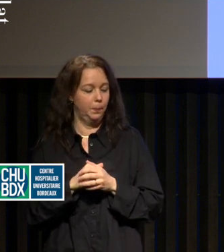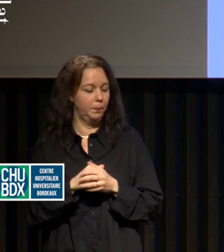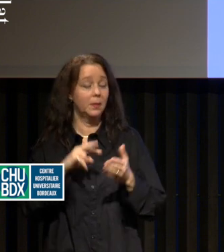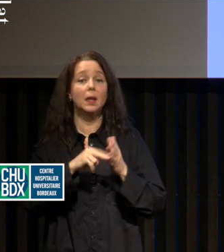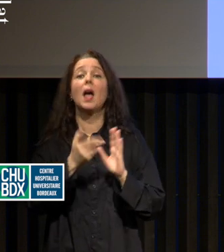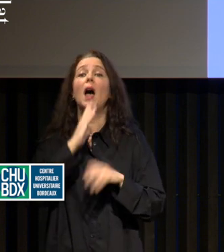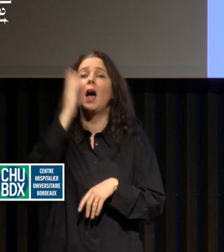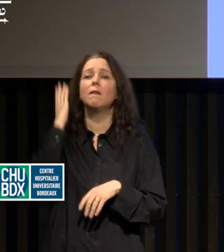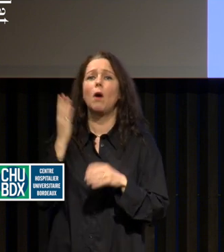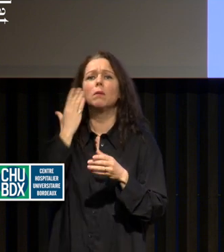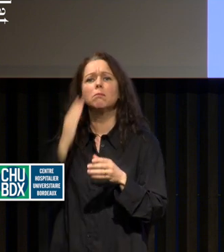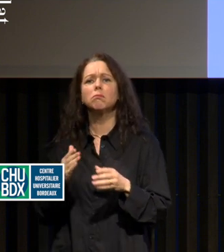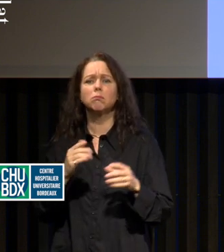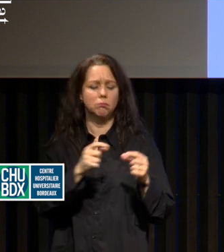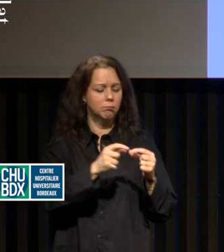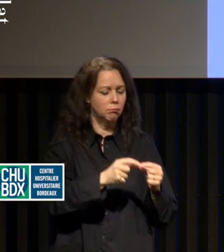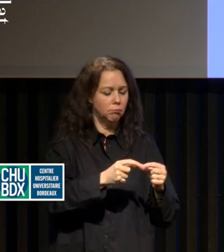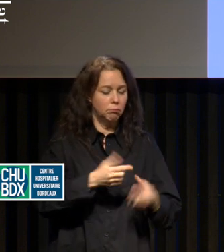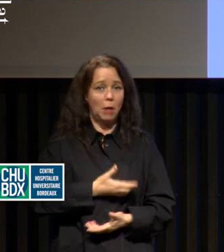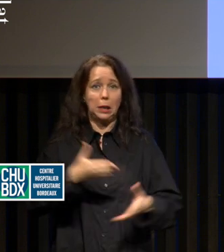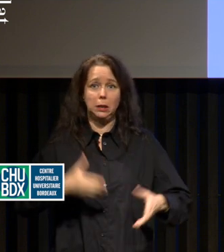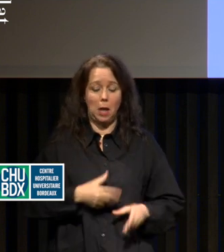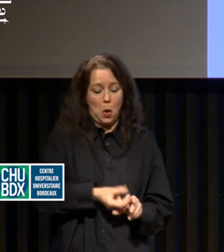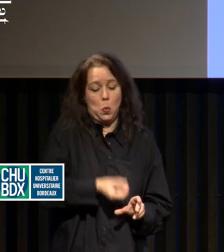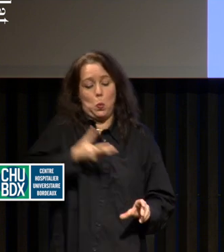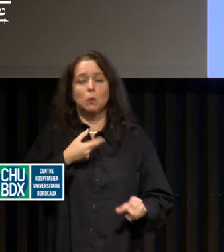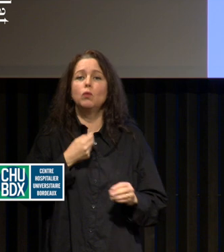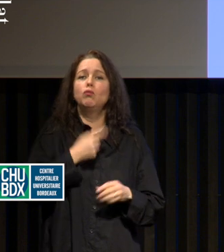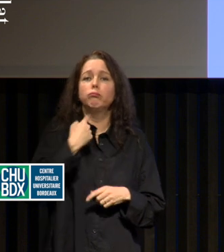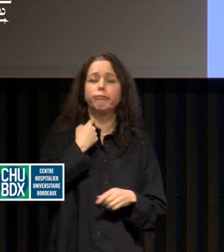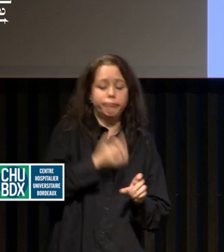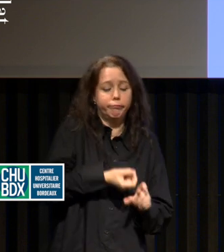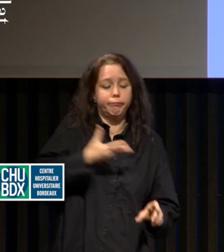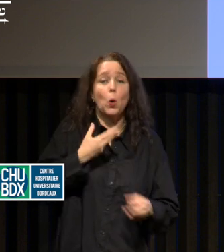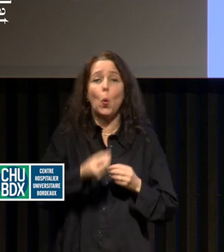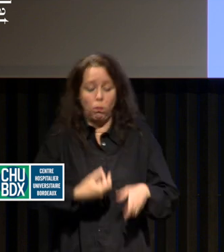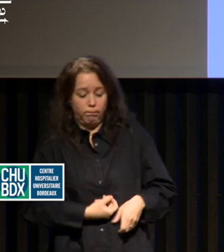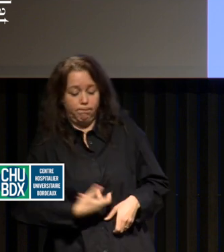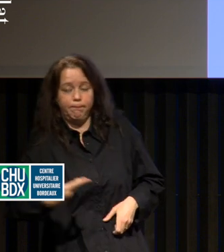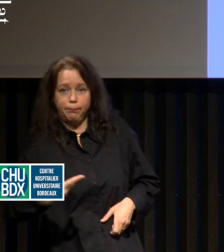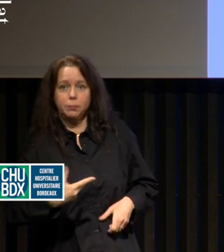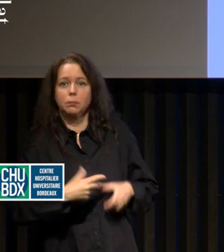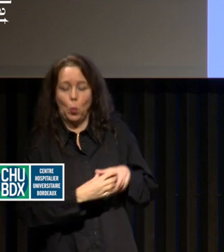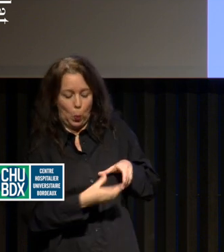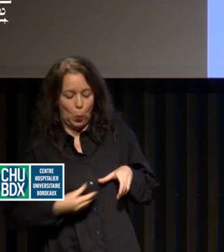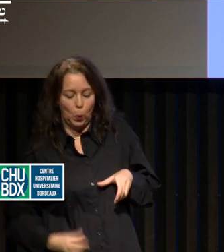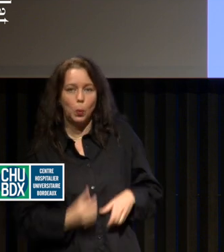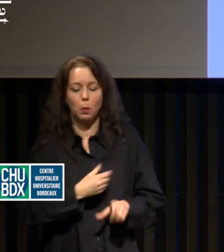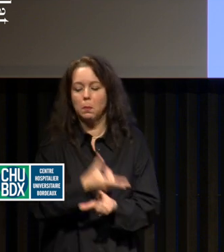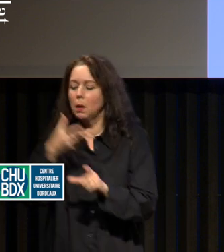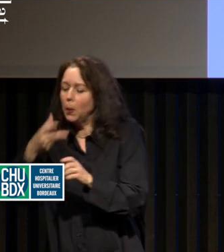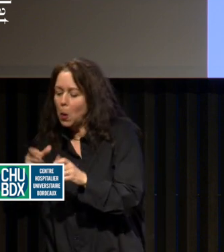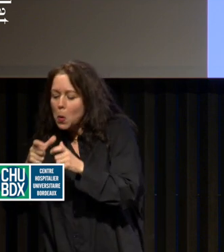cultiver ce qu'il y avait dans l'intestin, alors des sels ou alors des biopsies de tubes digestifs, et puis on voyait pousser un certain